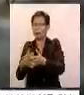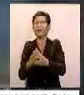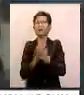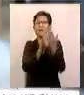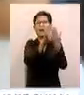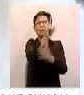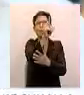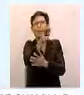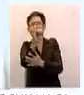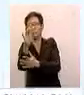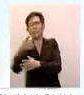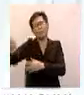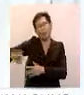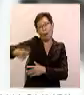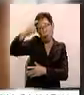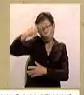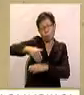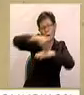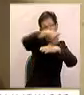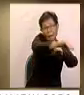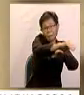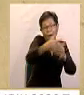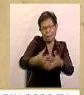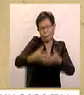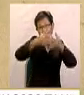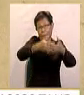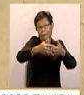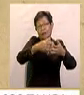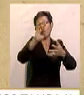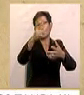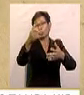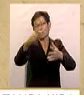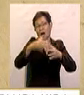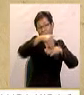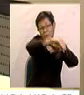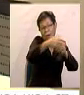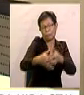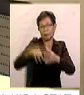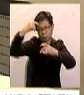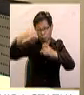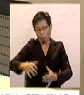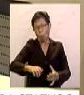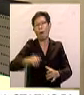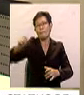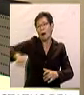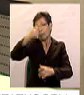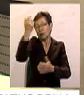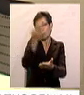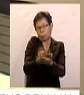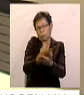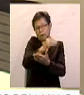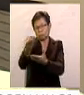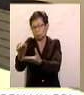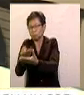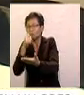1MDB. Namun keperluan untuk mengekstradisi Roger Ng ke Amerika Syarikat hanya boleh diputuskan mahkamah berdasarkan bukti serta